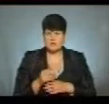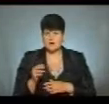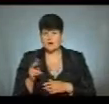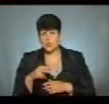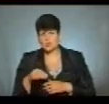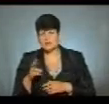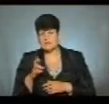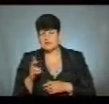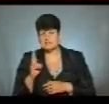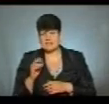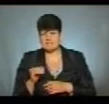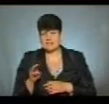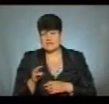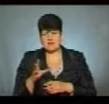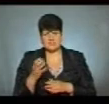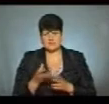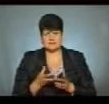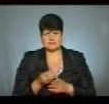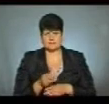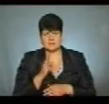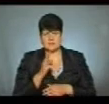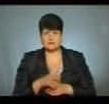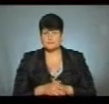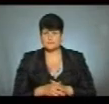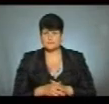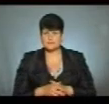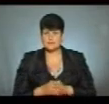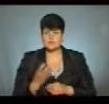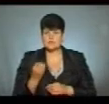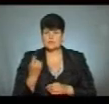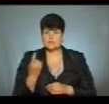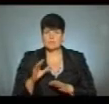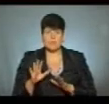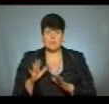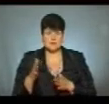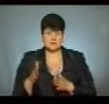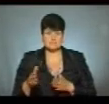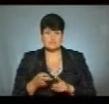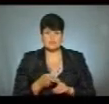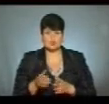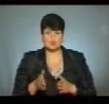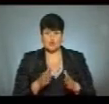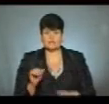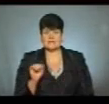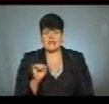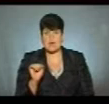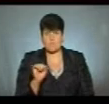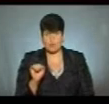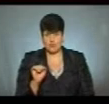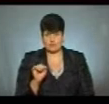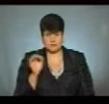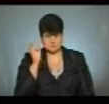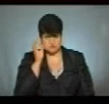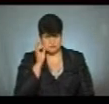ще, скажімо, не виплачена зарплата. Ще один момент, пов'язаний із дорогою в Теребовлі. Пропоную зараз пригадати із